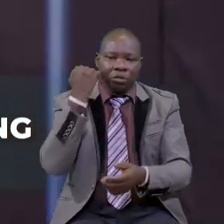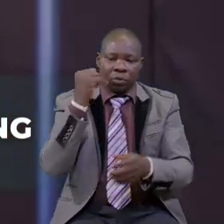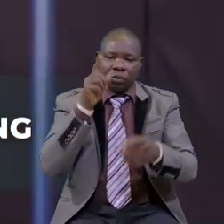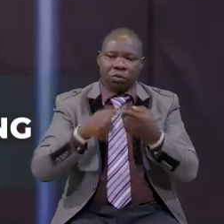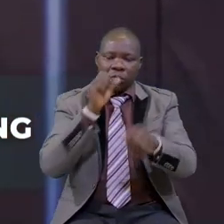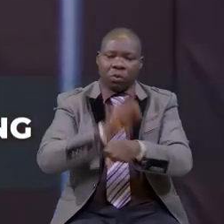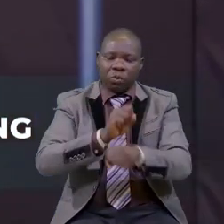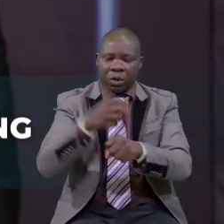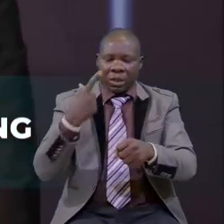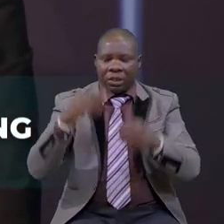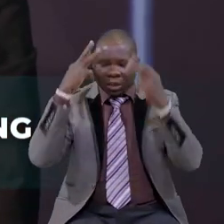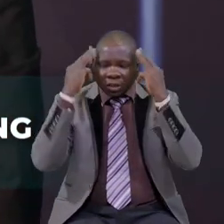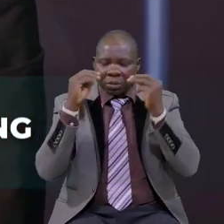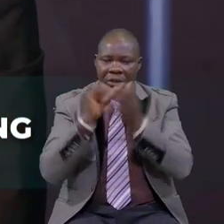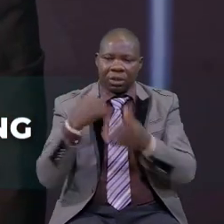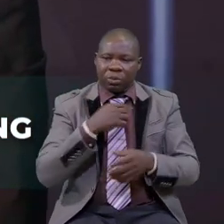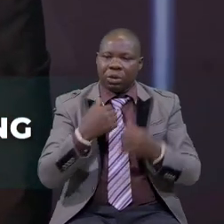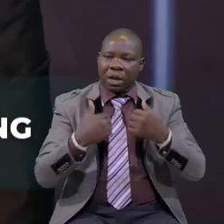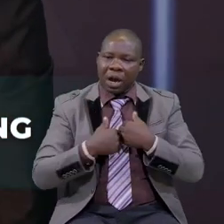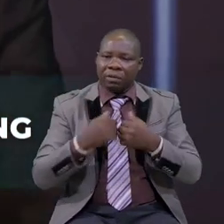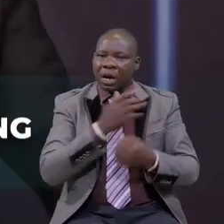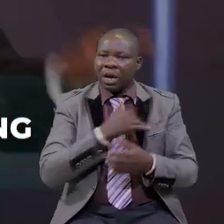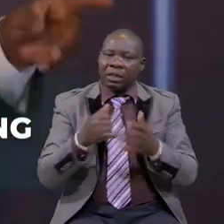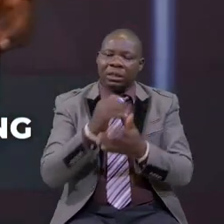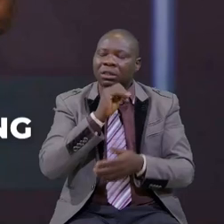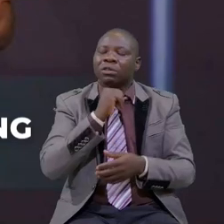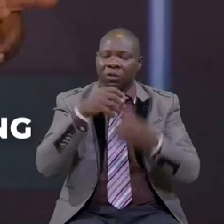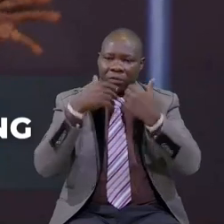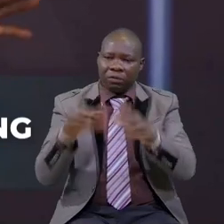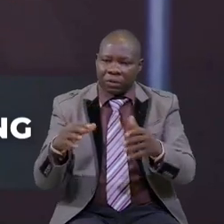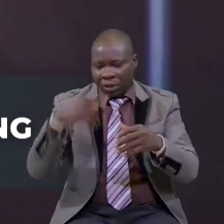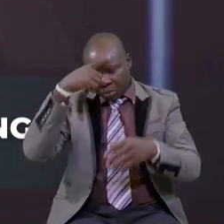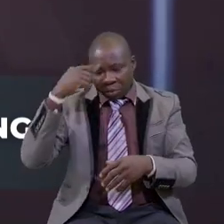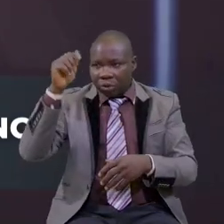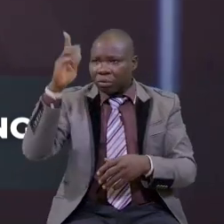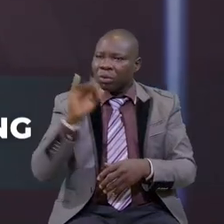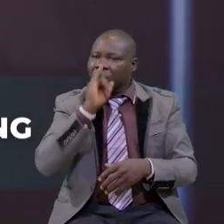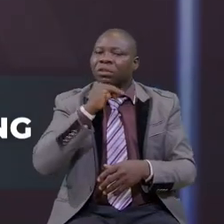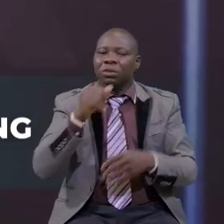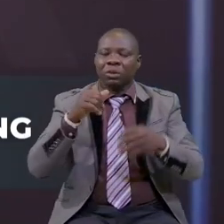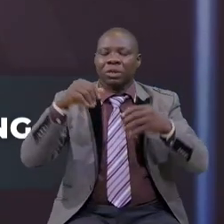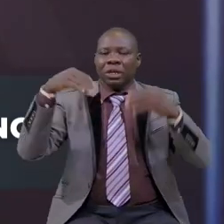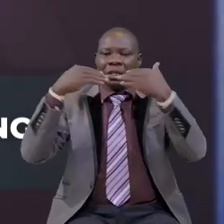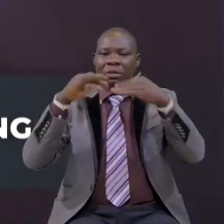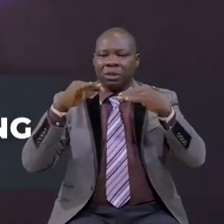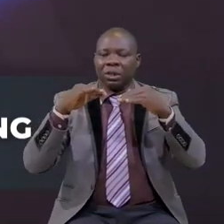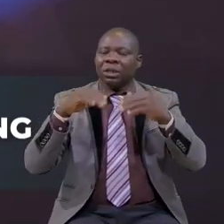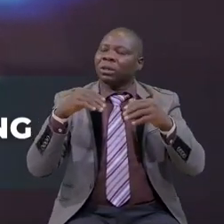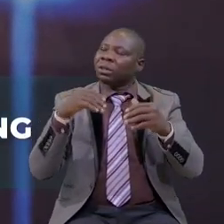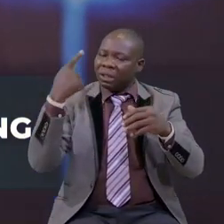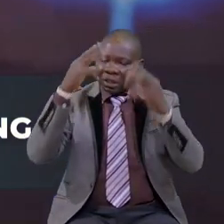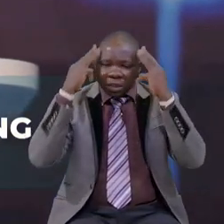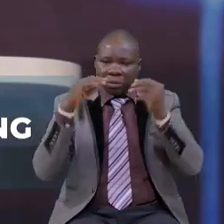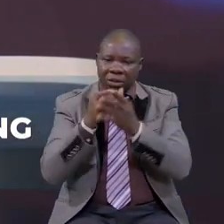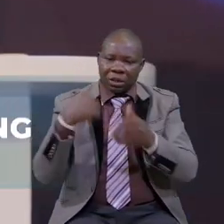que nous devrions avoir, et ça ne faillit pas, parce que Dieu est illimité. Les expériences que nous pouvons avoir de la part du Seigneur sont